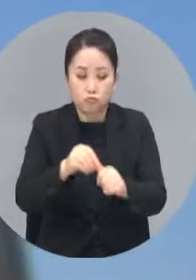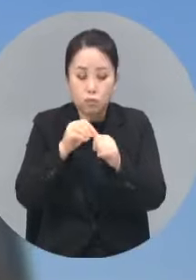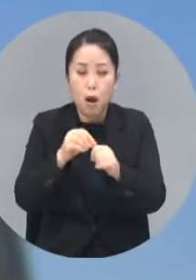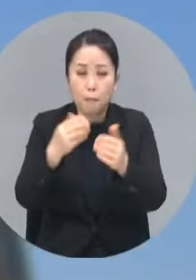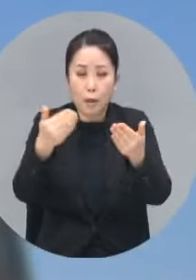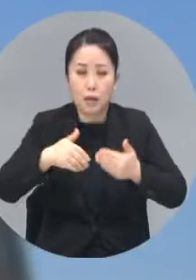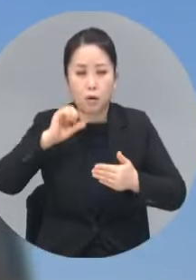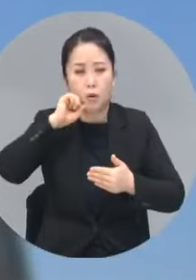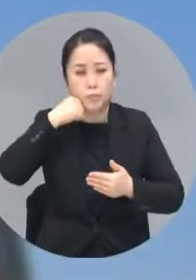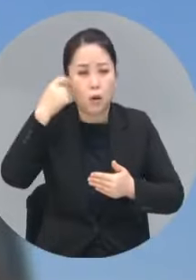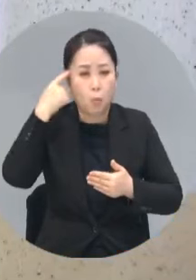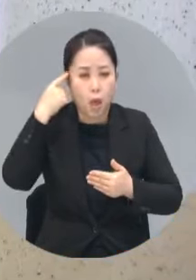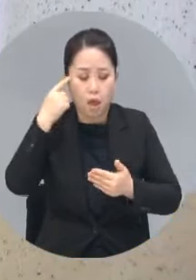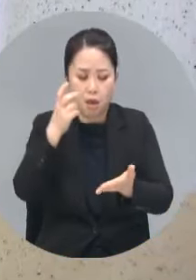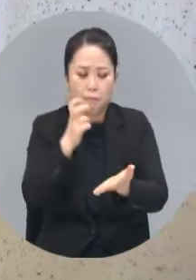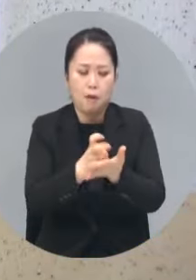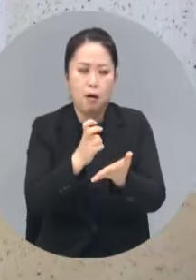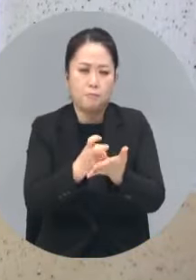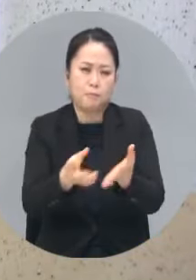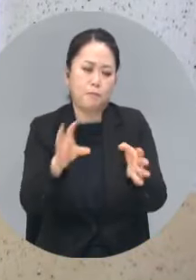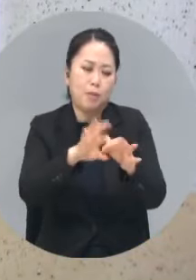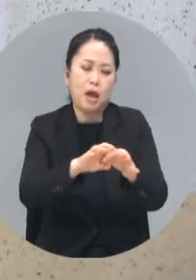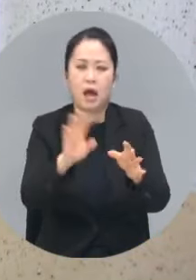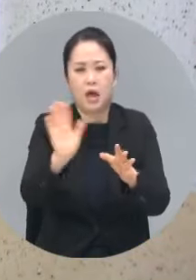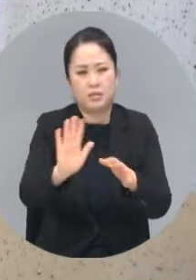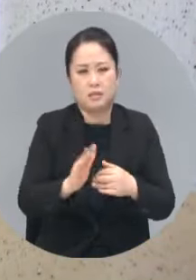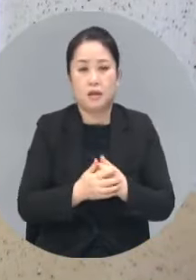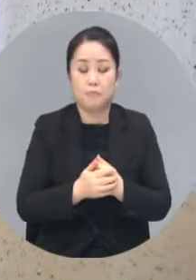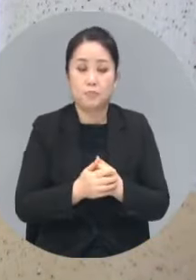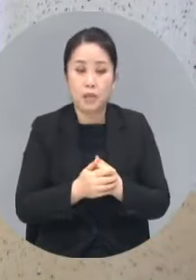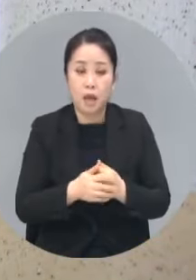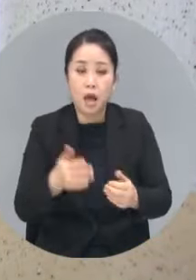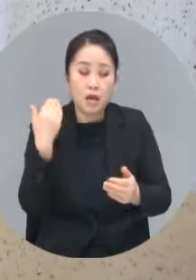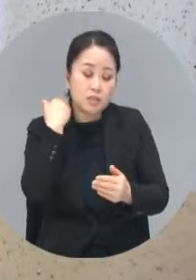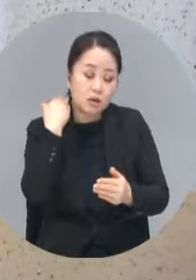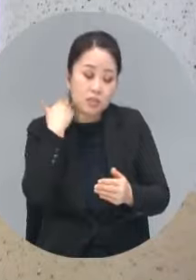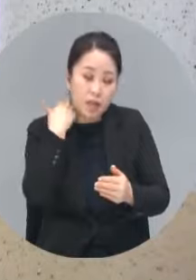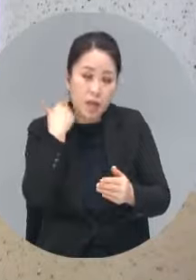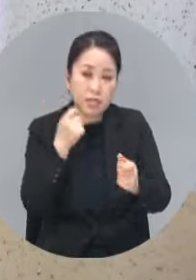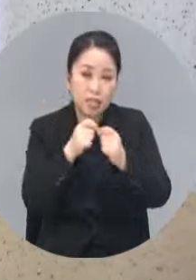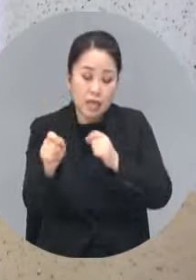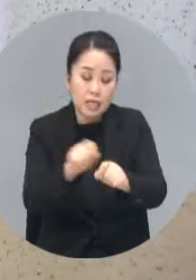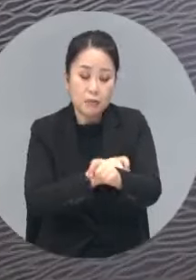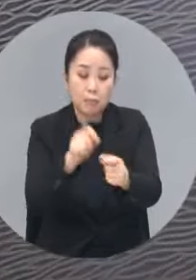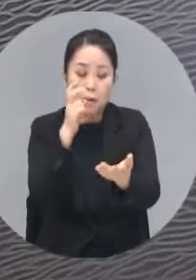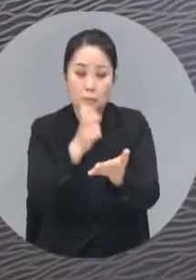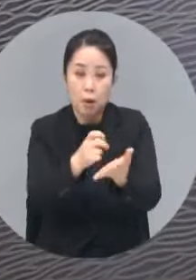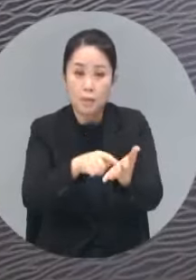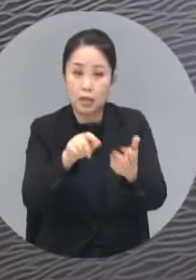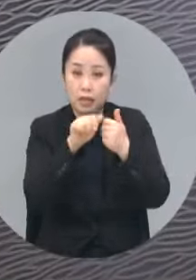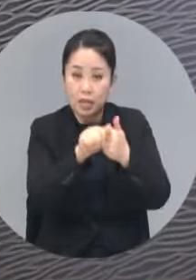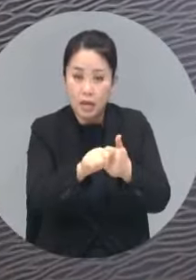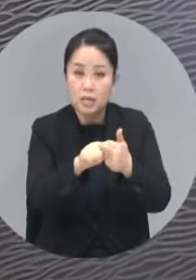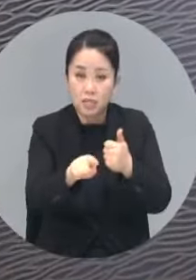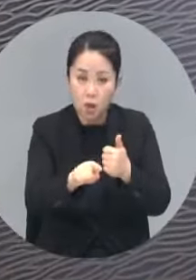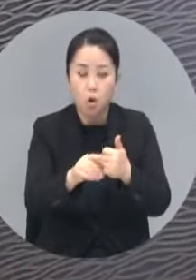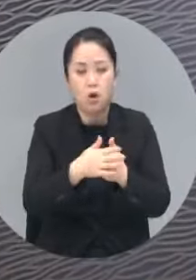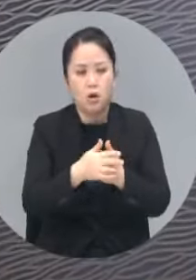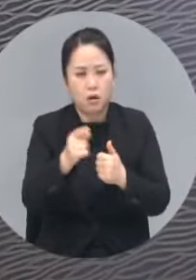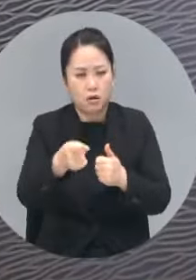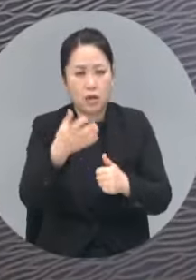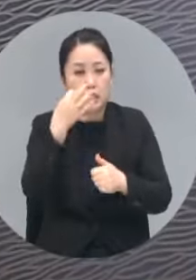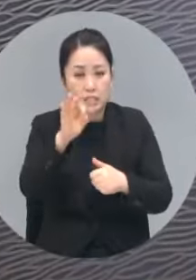더어 입니다 전세사기 특별법에 따라 사기 피해자로 인정은 받을 수 있지만 다른 전세 사기와